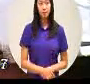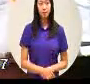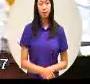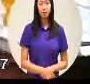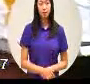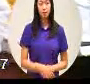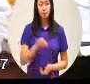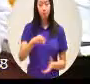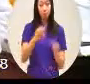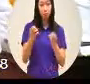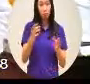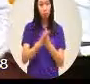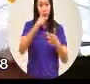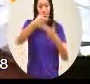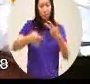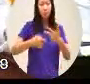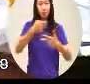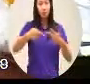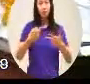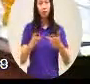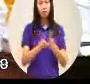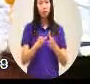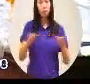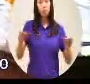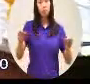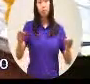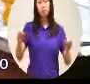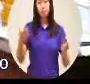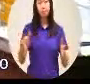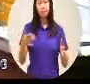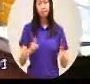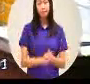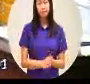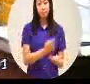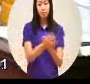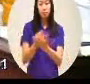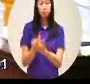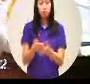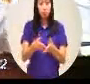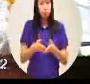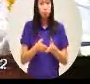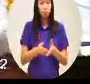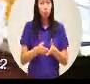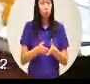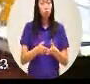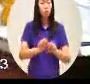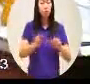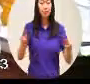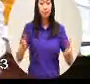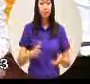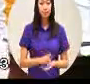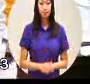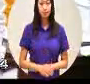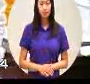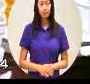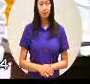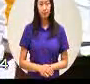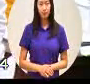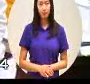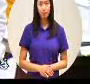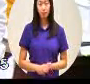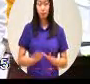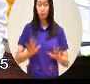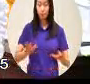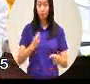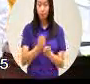再讨论一个礼拜哈、哦，也讨论不完，而且每一个人要的哈、哦，也不一样哈。哦哦、我们现在在